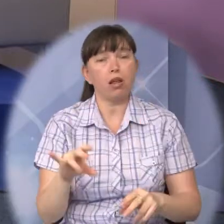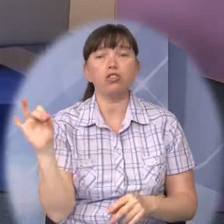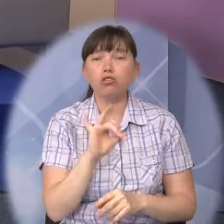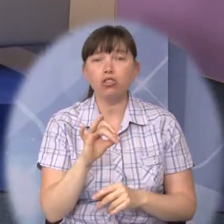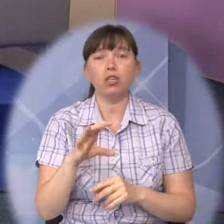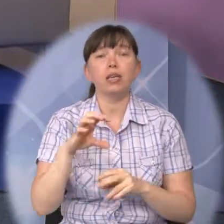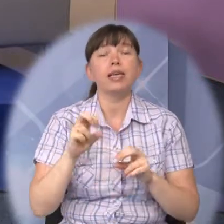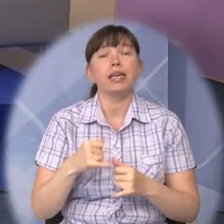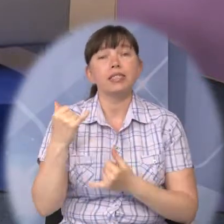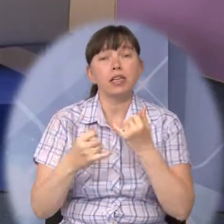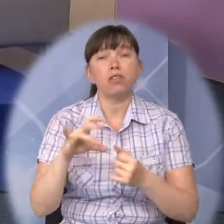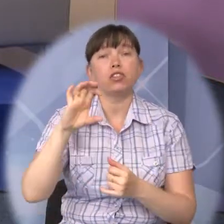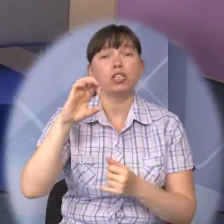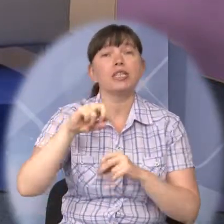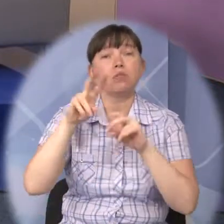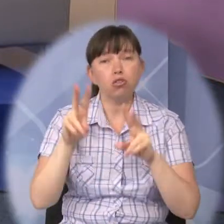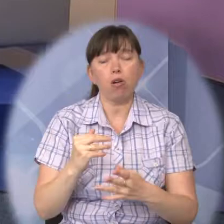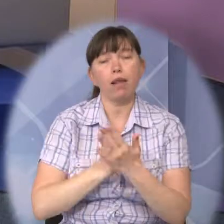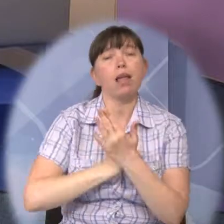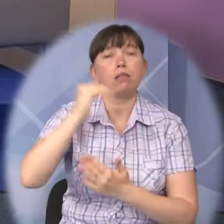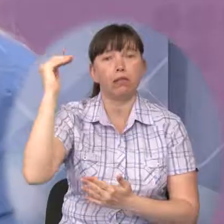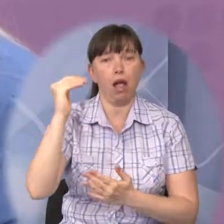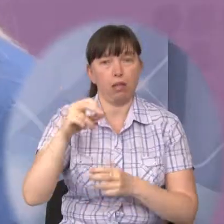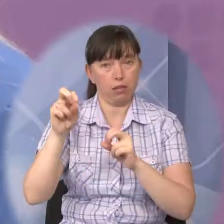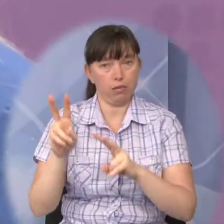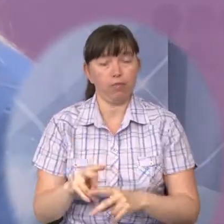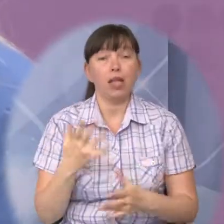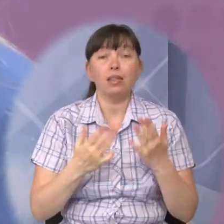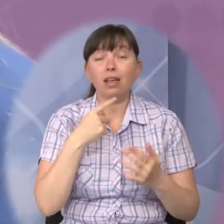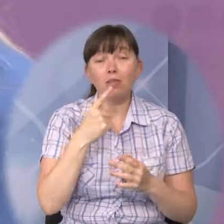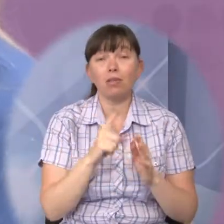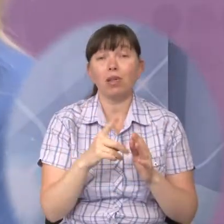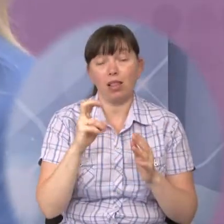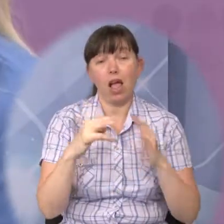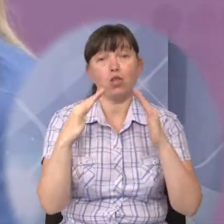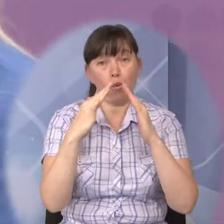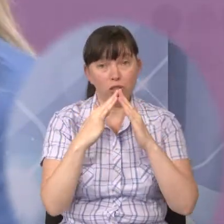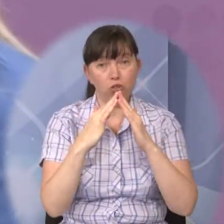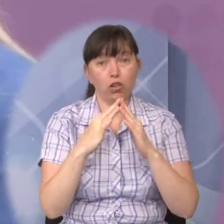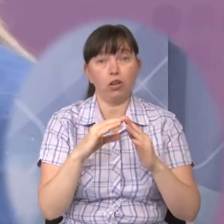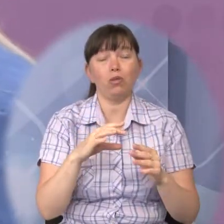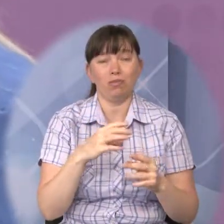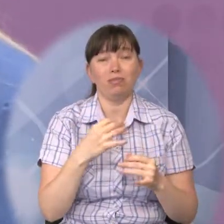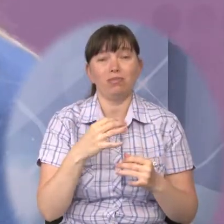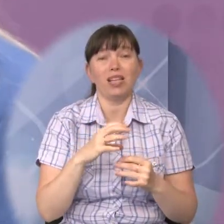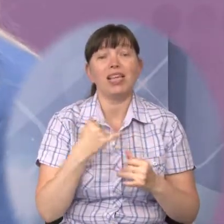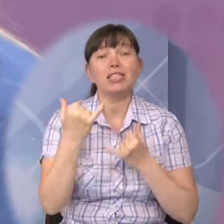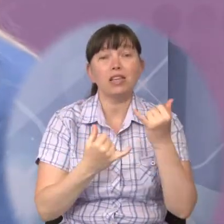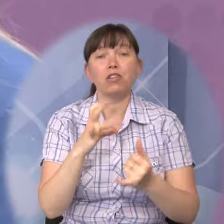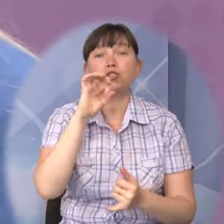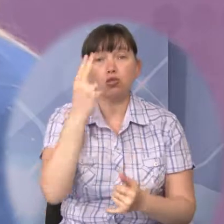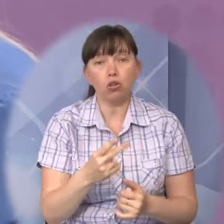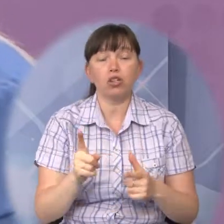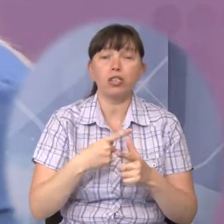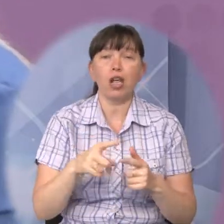specializate și avem servicii sociale de specializare înaltă. Dacă vorbim de serviciile de îngrijire la domiciliu, serviciile sociale de îngrijire la